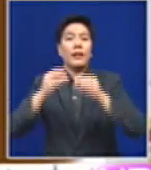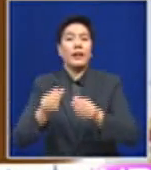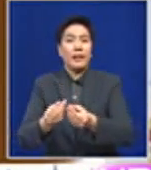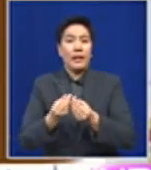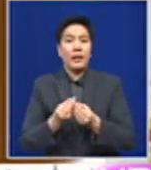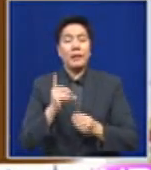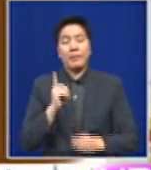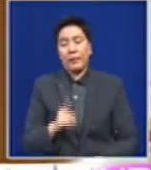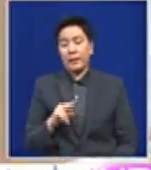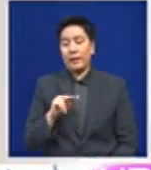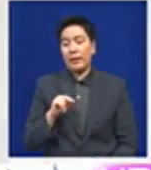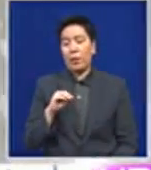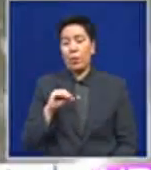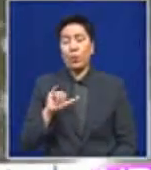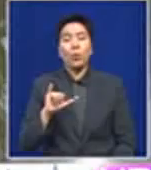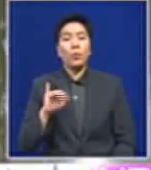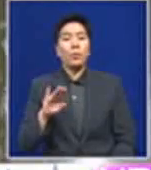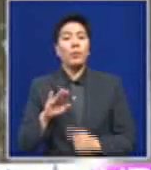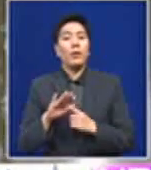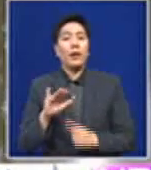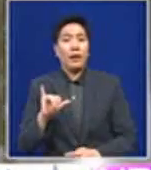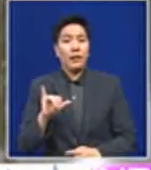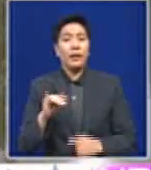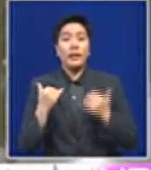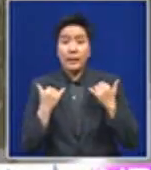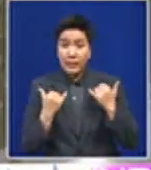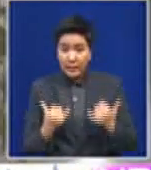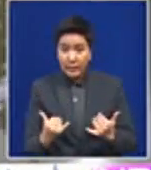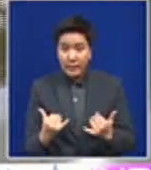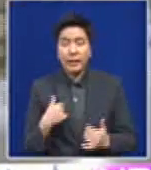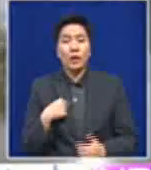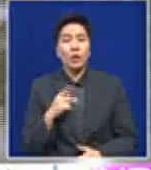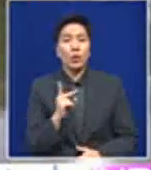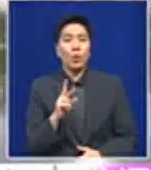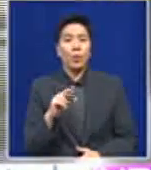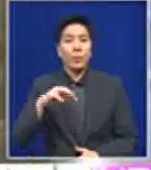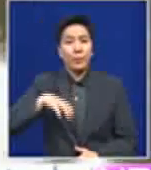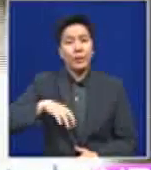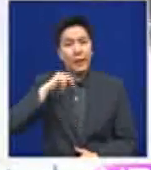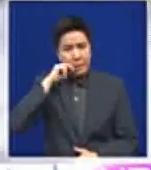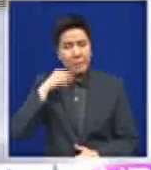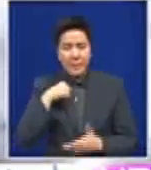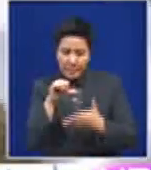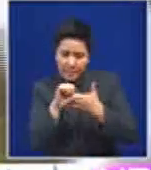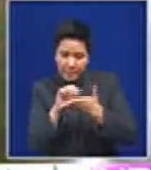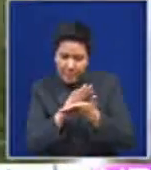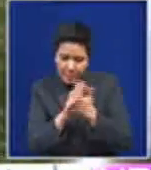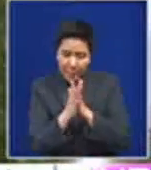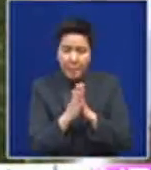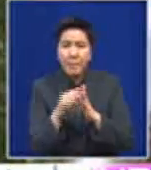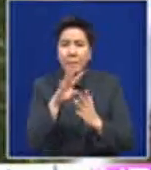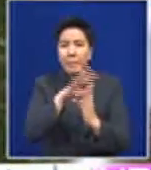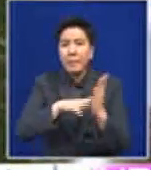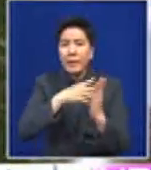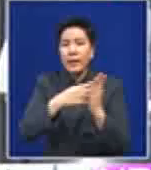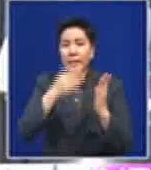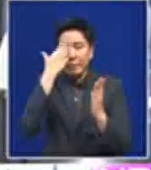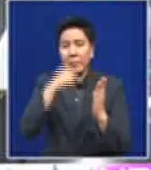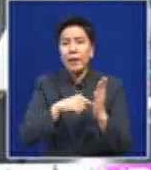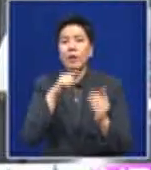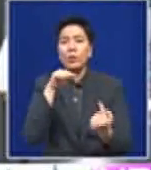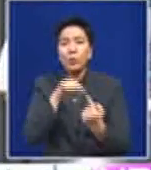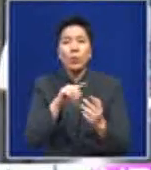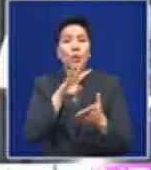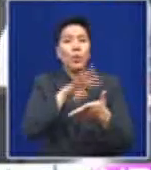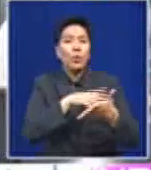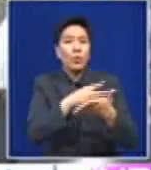นนโยบายอย่างเคร่งครัดแต่ทั้งนี้ทั้งนั้นกรมทรัพยากรน้ำจะมีการปรับแผนในบางโครงการอันมีสาเหตุมาจากบางโครงการซึ่งเป็นโ